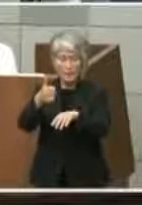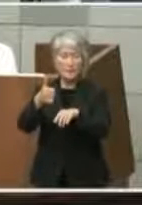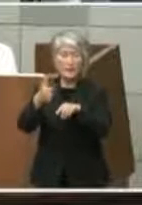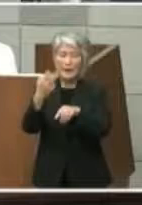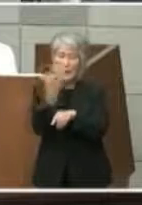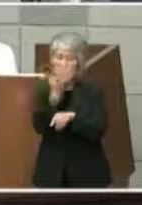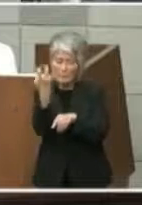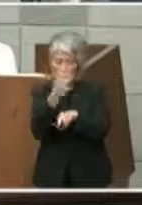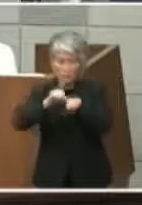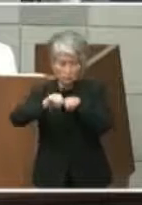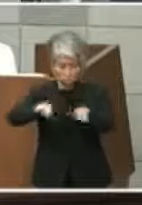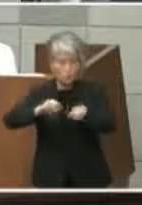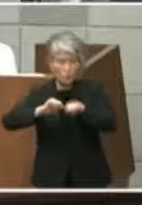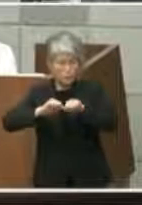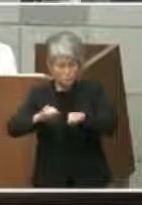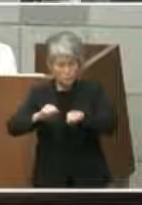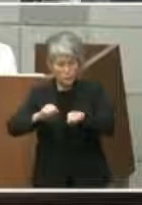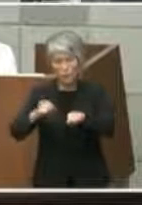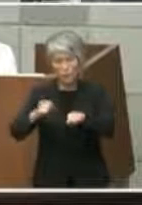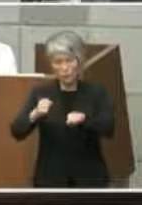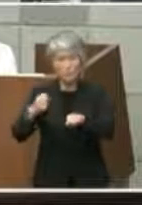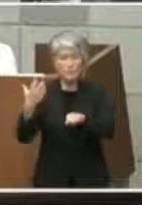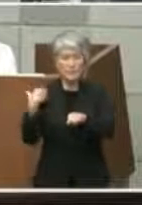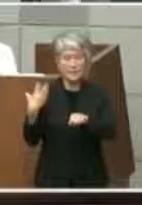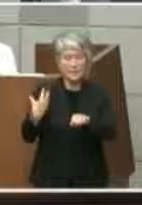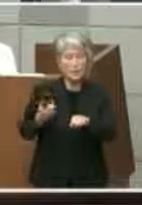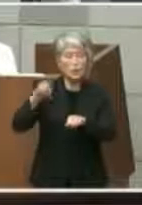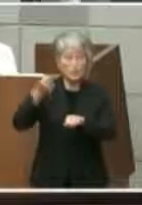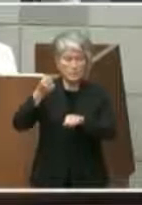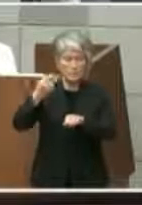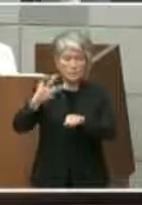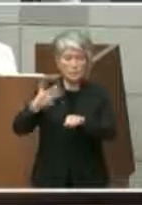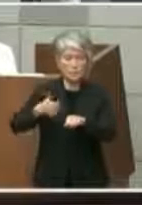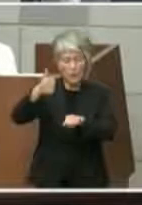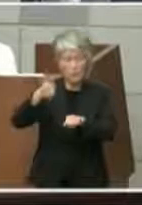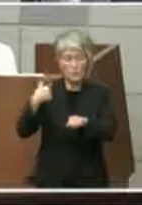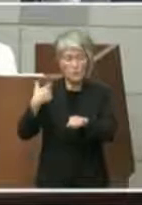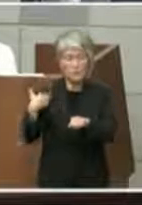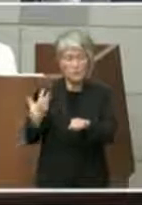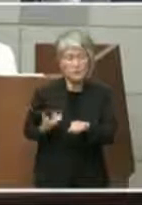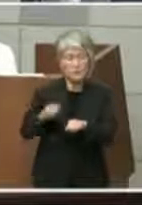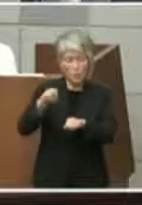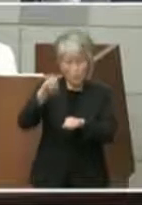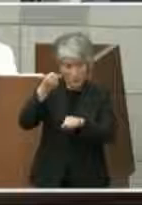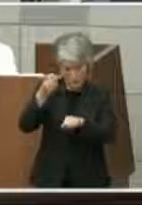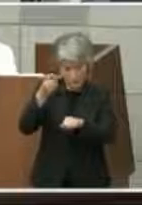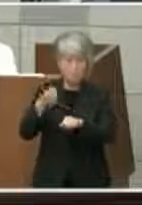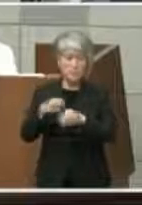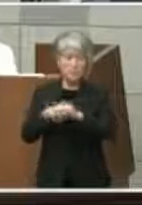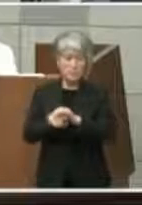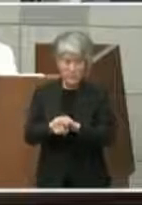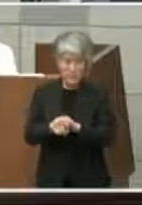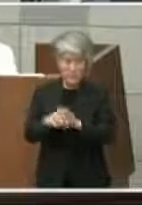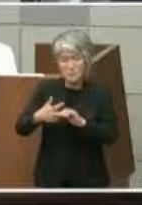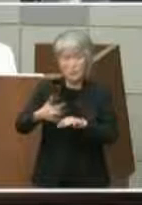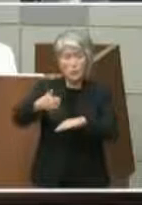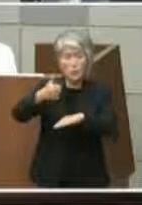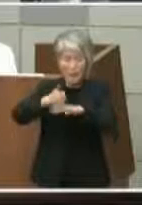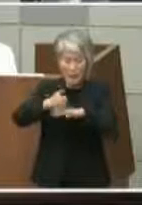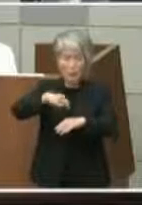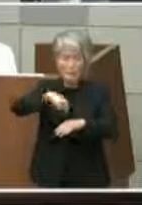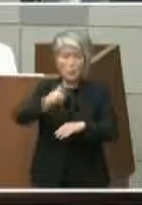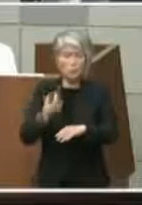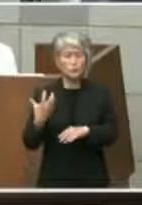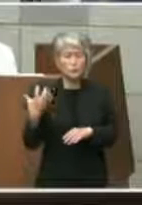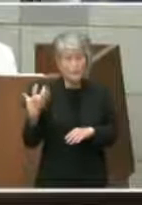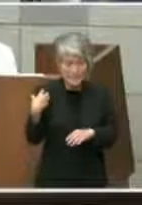ますかね、その責任を負っていると、市長はその責任を負っているというところでありまして、この市長の独任性の